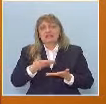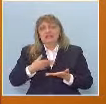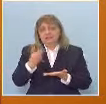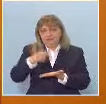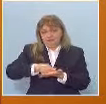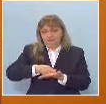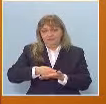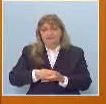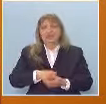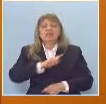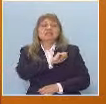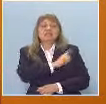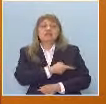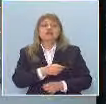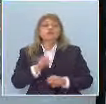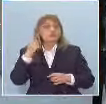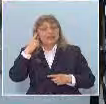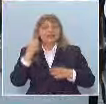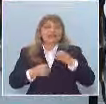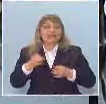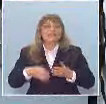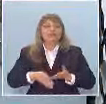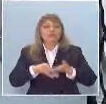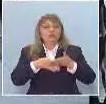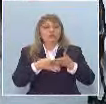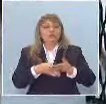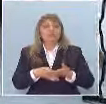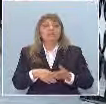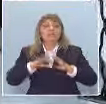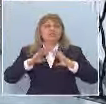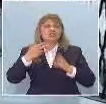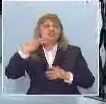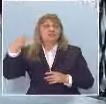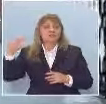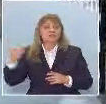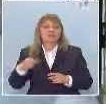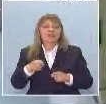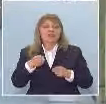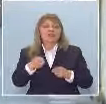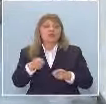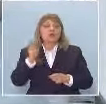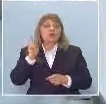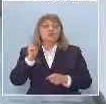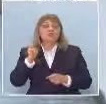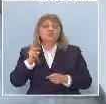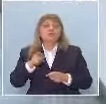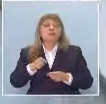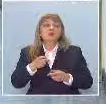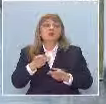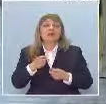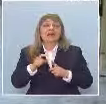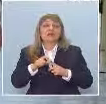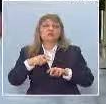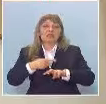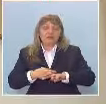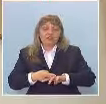се надяваме да ни подкрепят всички институции. Гюнел Осман движи проектите в училището, а Радослав Жеков е учител по история. Двамата